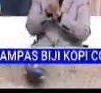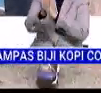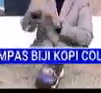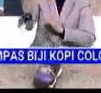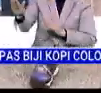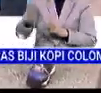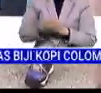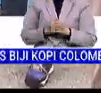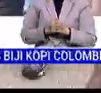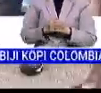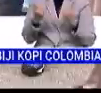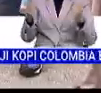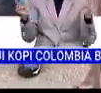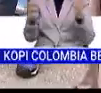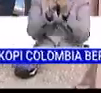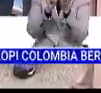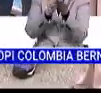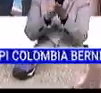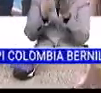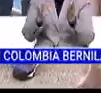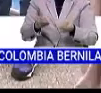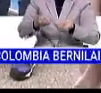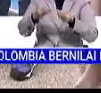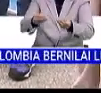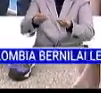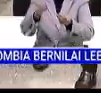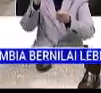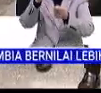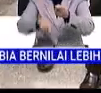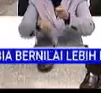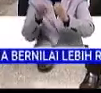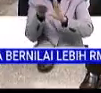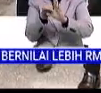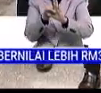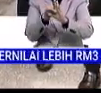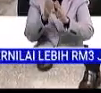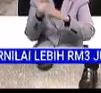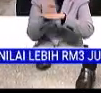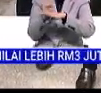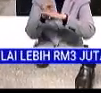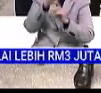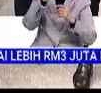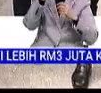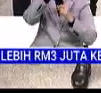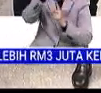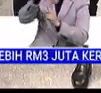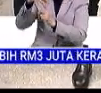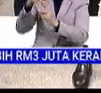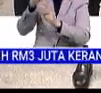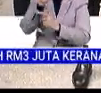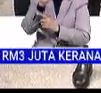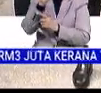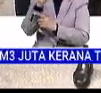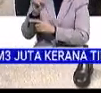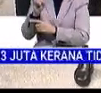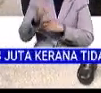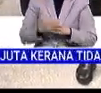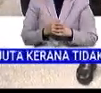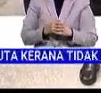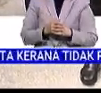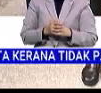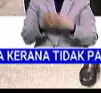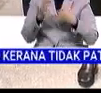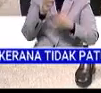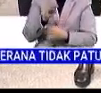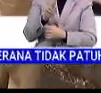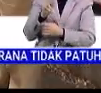Muhammad Yusni ditemui media pada majlis penyerahan kad debit bank muamalat kepada usahawan pasar tani di Danau Kota, Kuala Lumpur. Mukmin Pay,